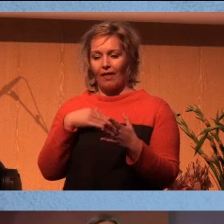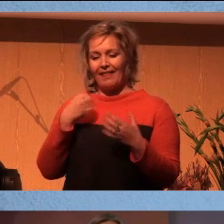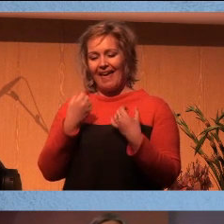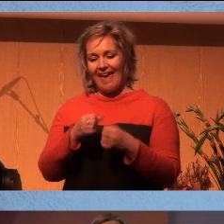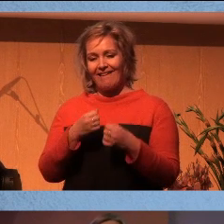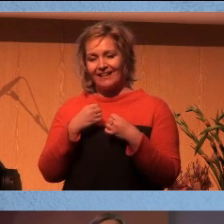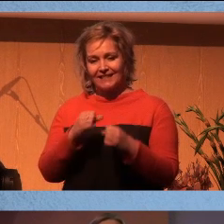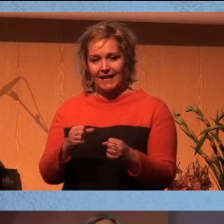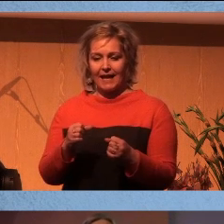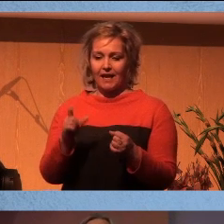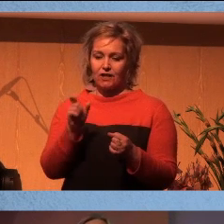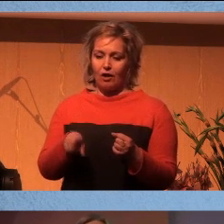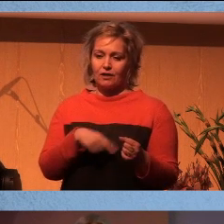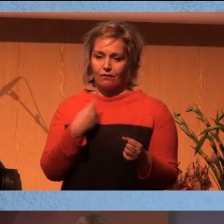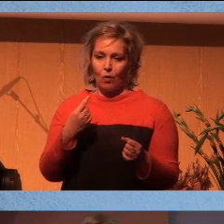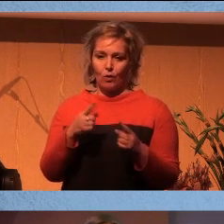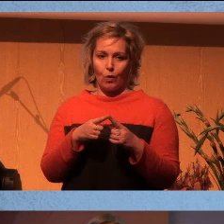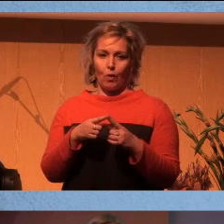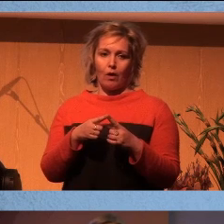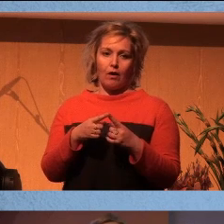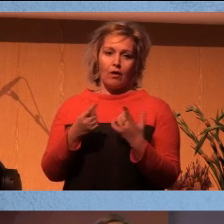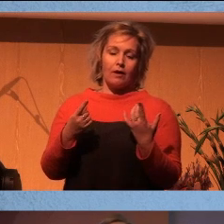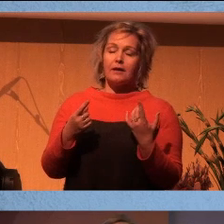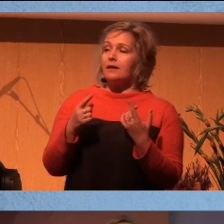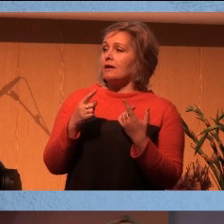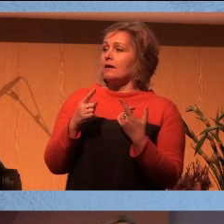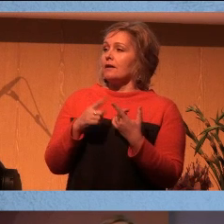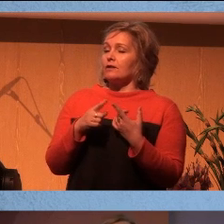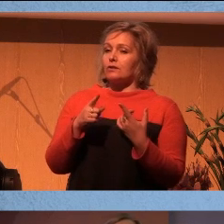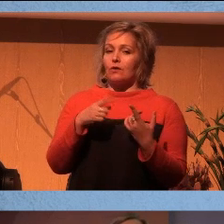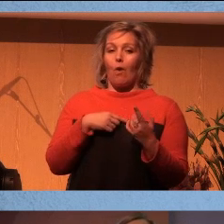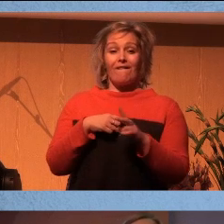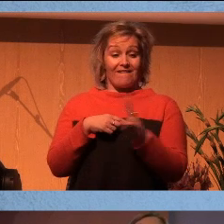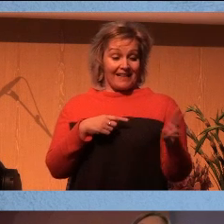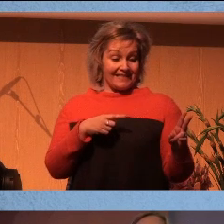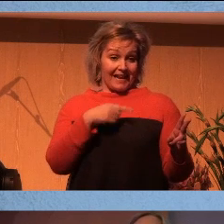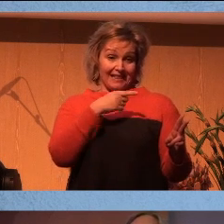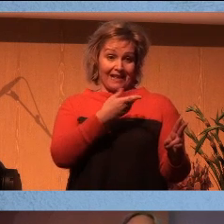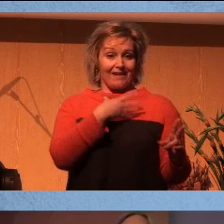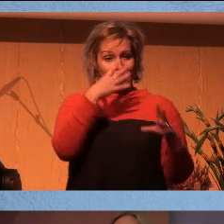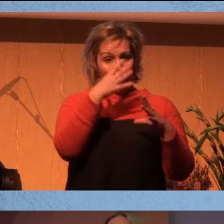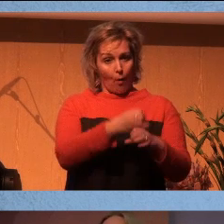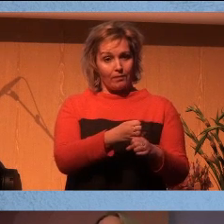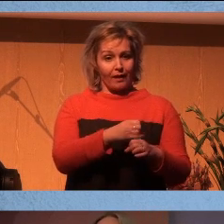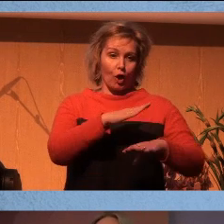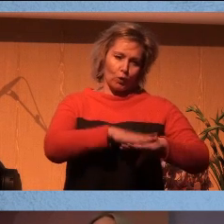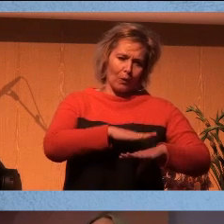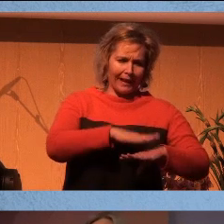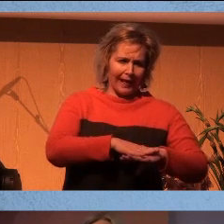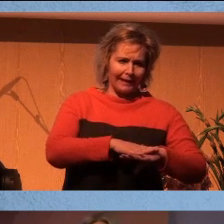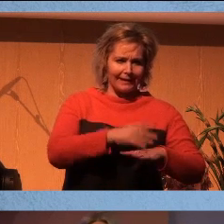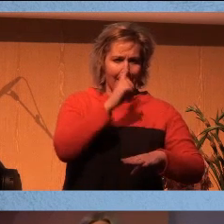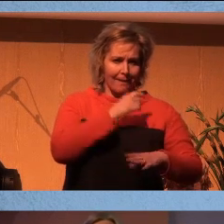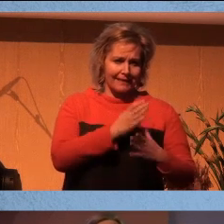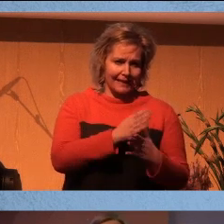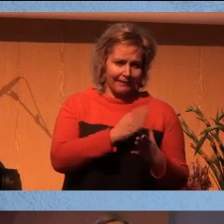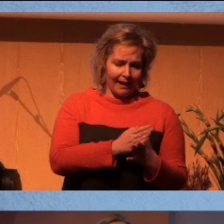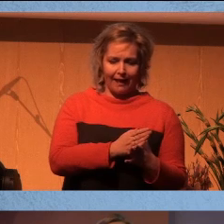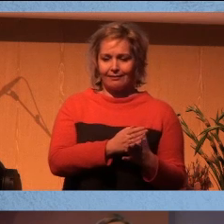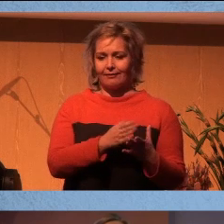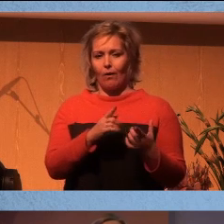effektivisere tjenestene våre og en god måte å kvalitetssikre tjenestene våre, så har venstresiden vært mer opptatt av at det er en grunnleggende menneskerettighet